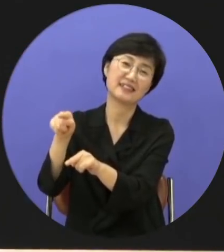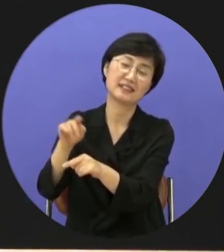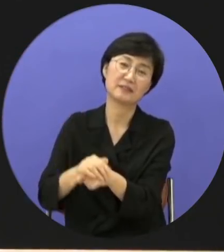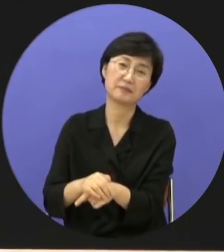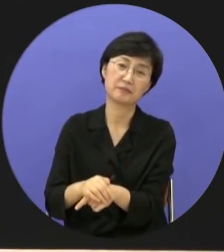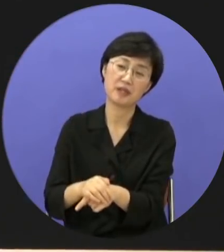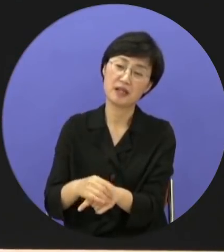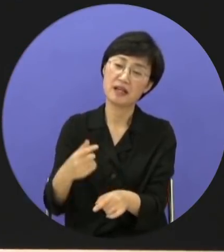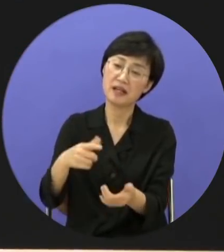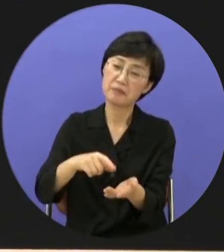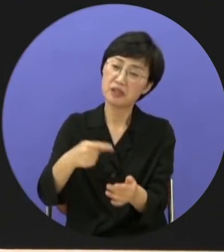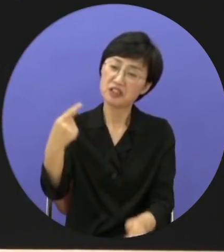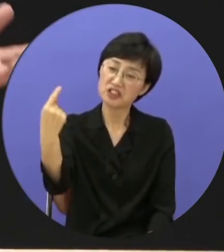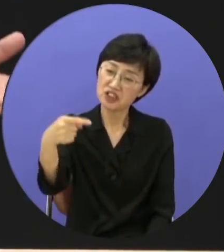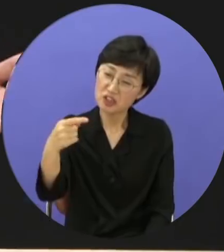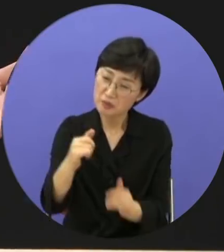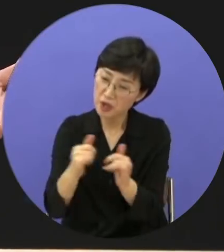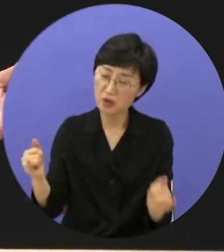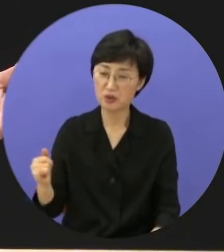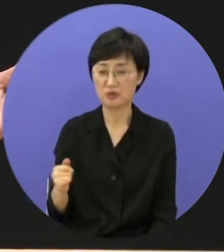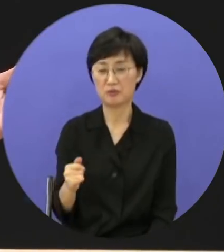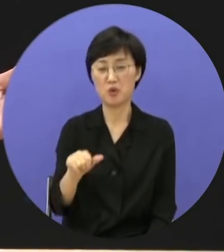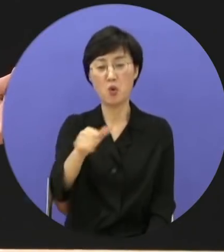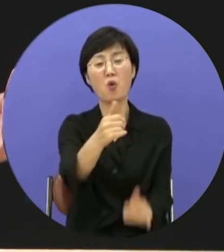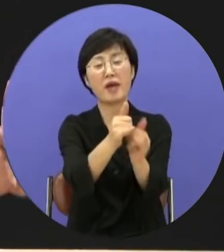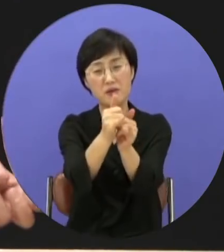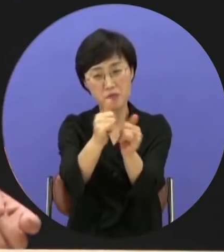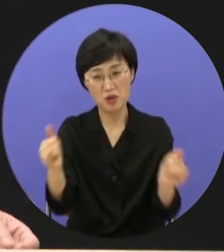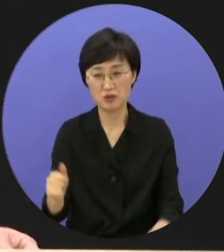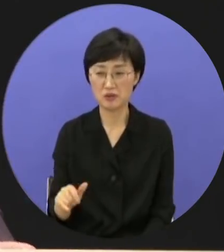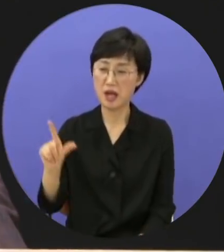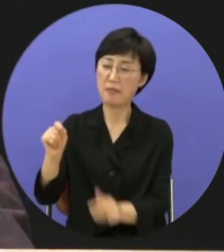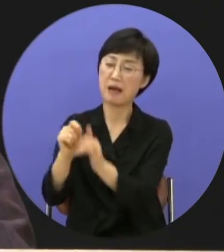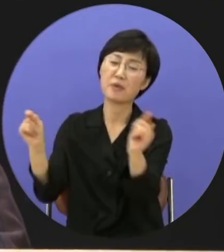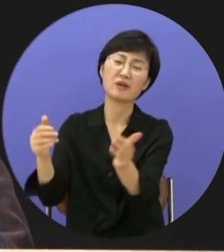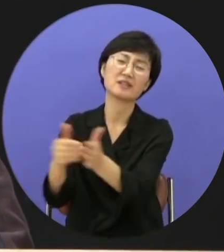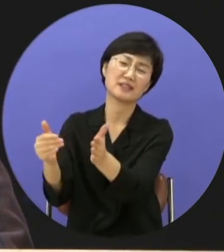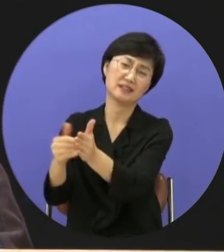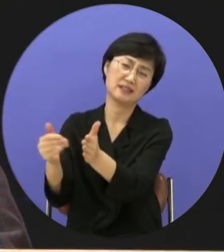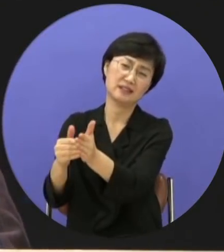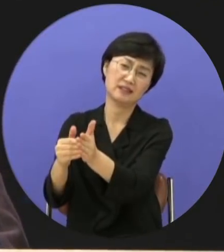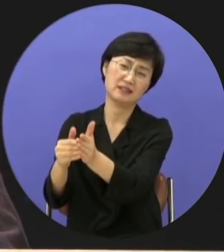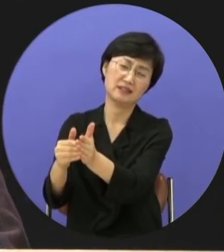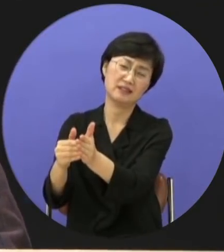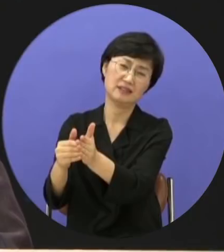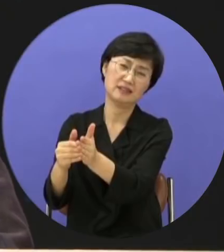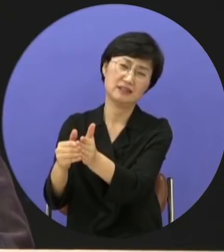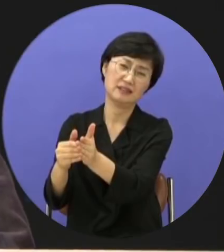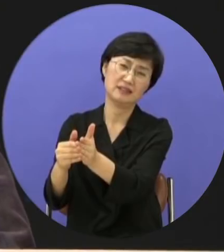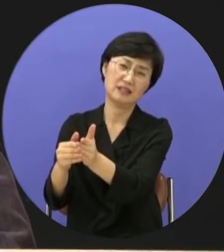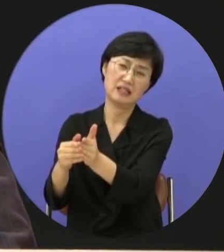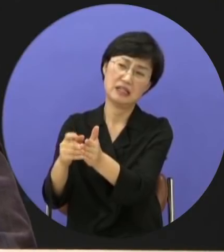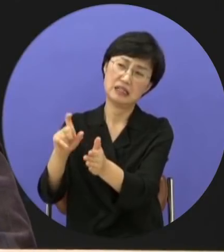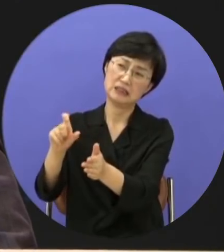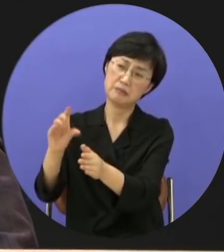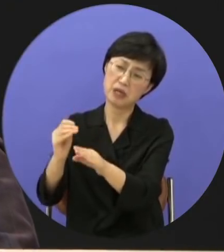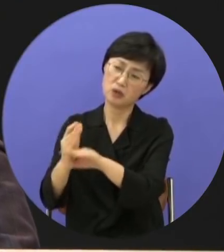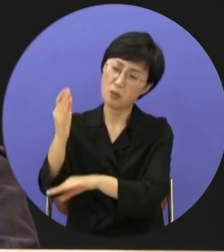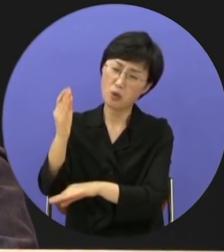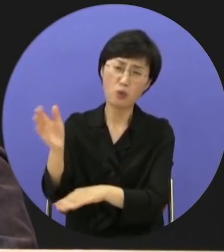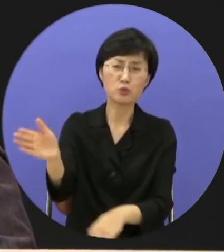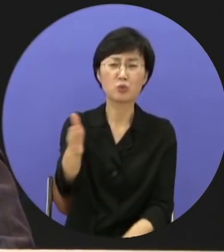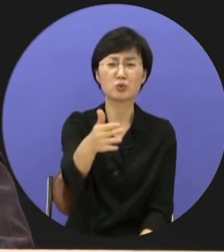뭐 천 명, 몇백 명 이렇게 되죠. And so my secretaries had a full review of all this. They looked into this matter, and other